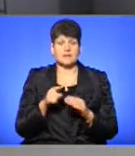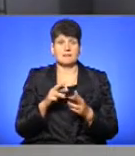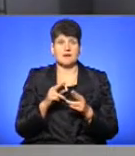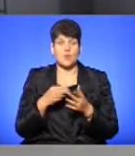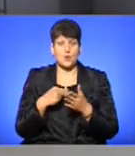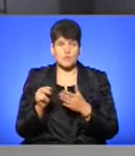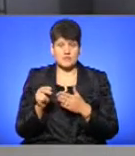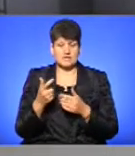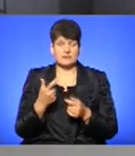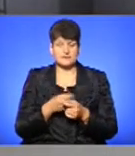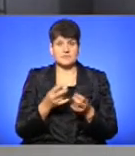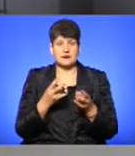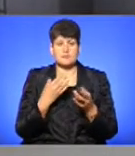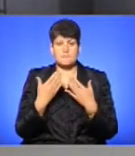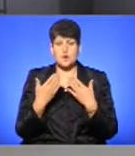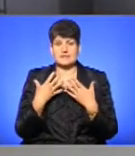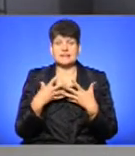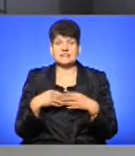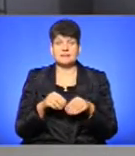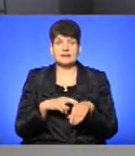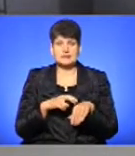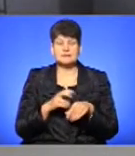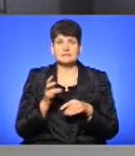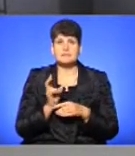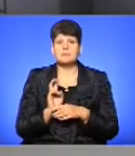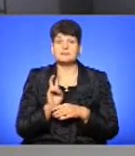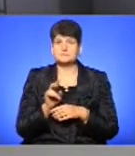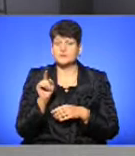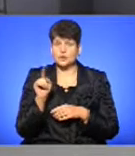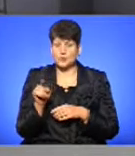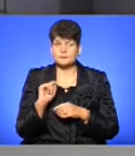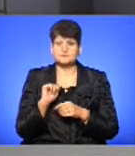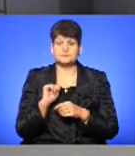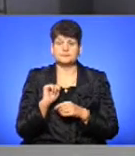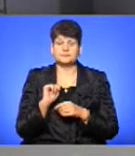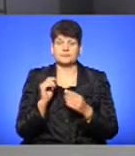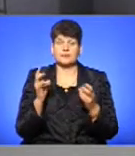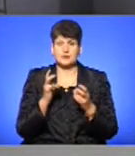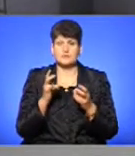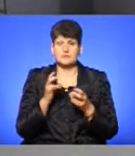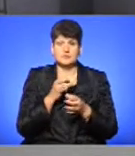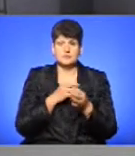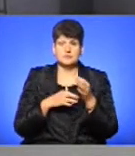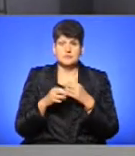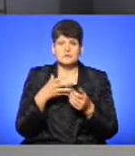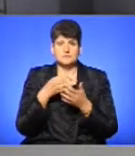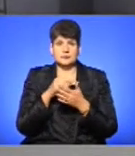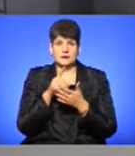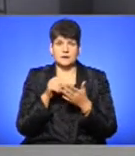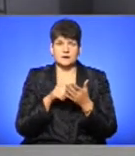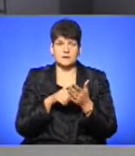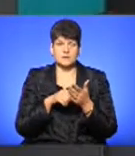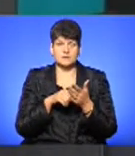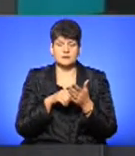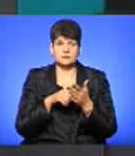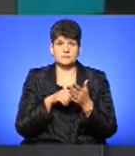треба порадитися зі своїм сімейним лікарем, треба до нього звернутися, треба обсудити свої питання, тому